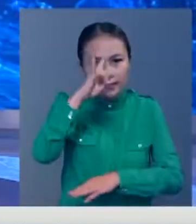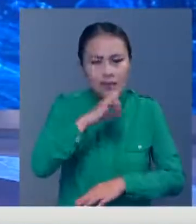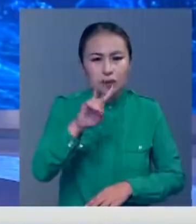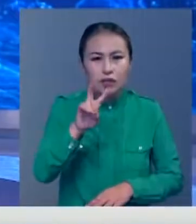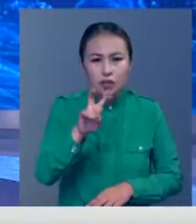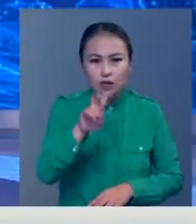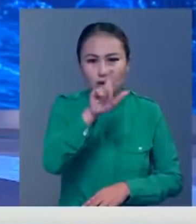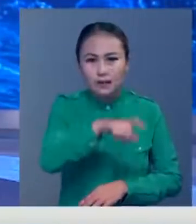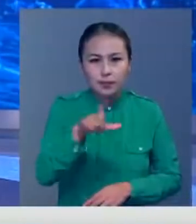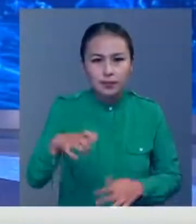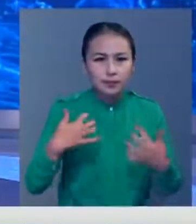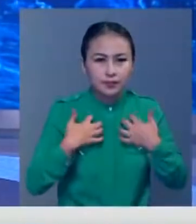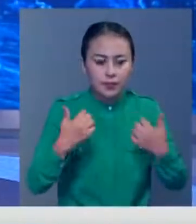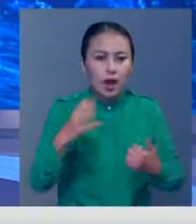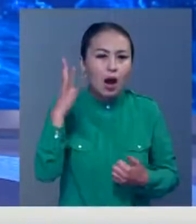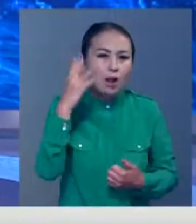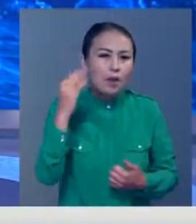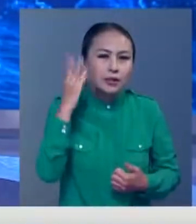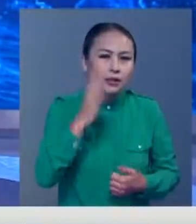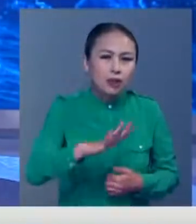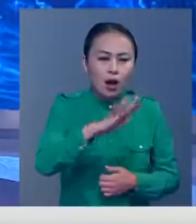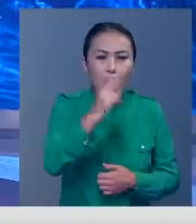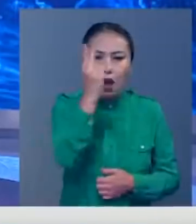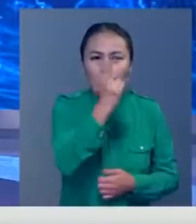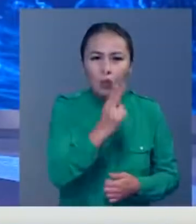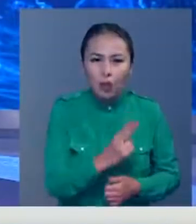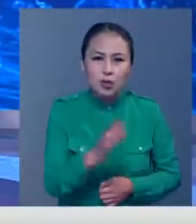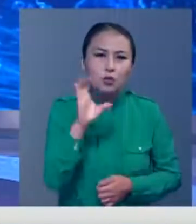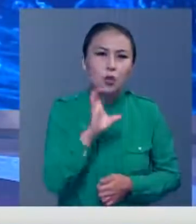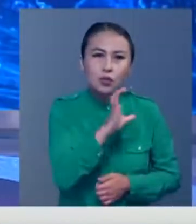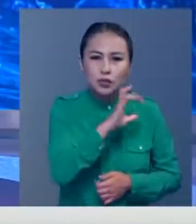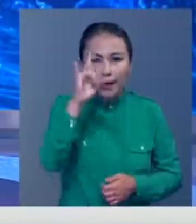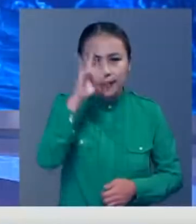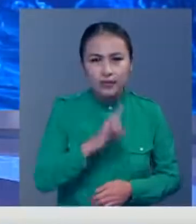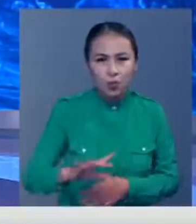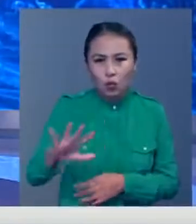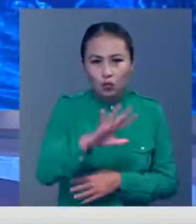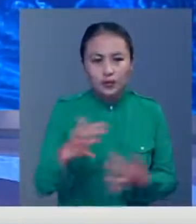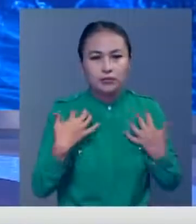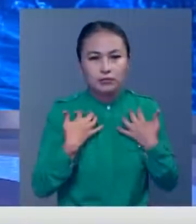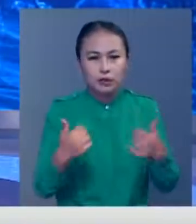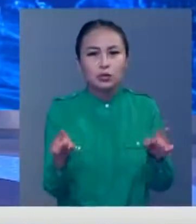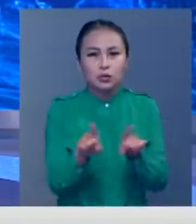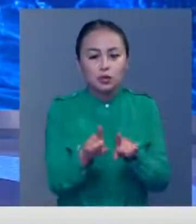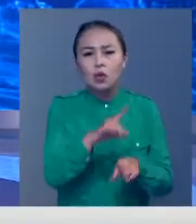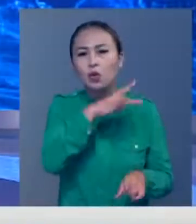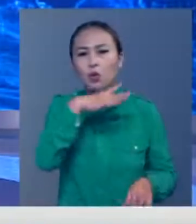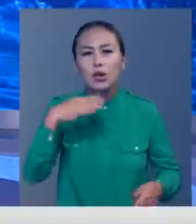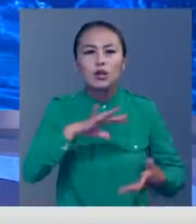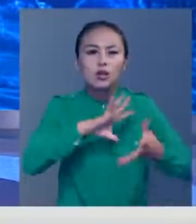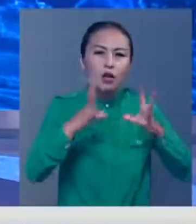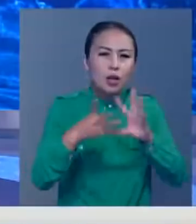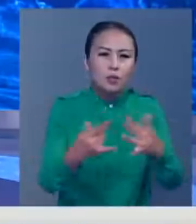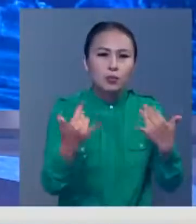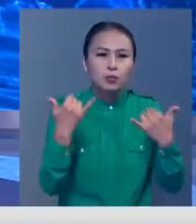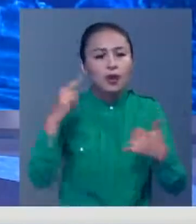Қазақстанда 200-дей адам жазылды. Сондай-ақ Алматы шаһары мен Ақмола және солтүстік Қазақстанда да емделіп шыққандар едәуір көп. Жалпы